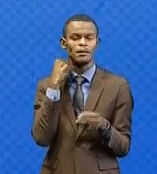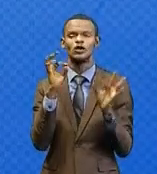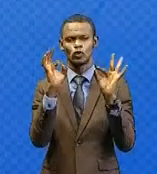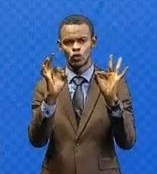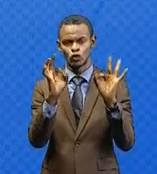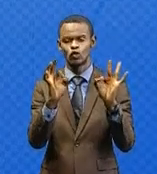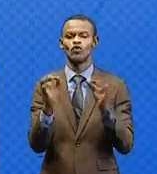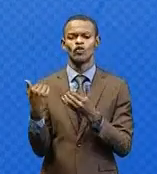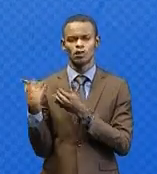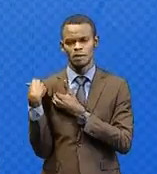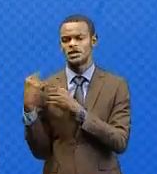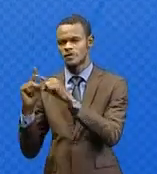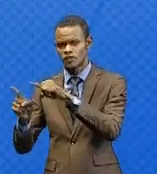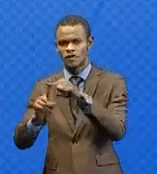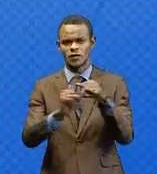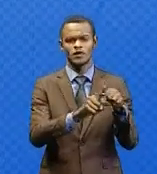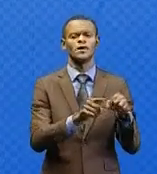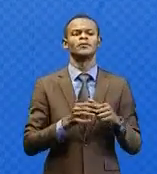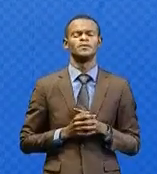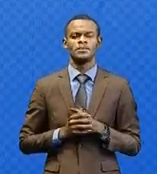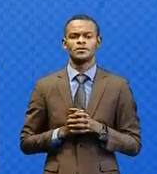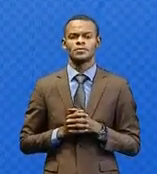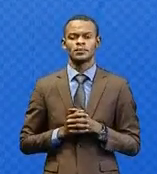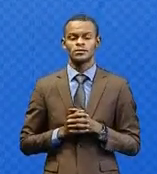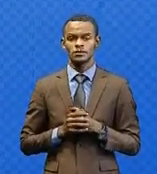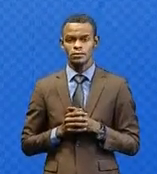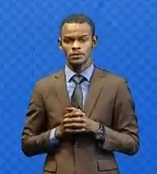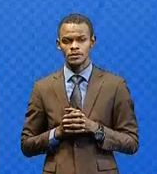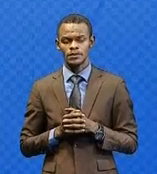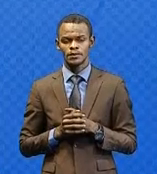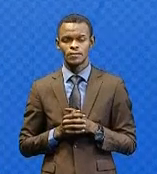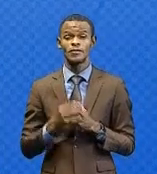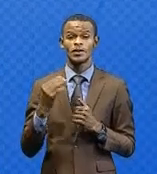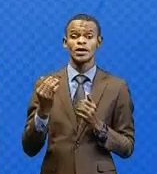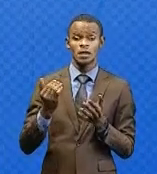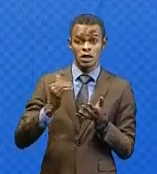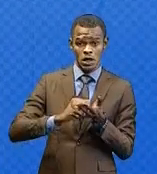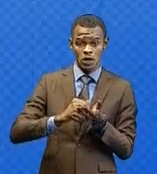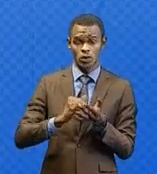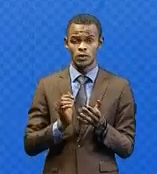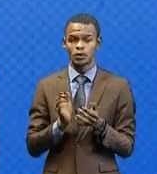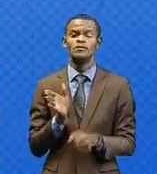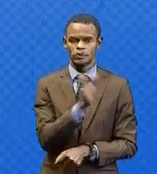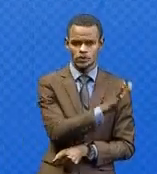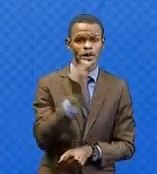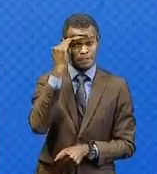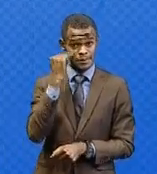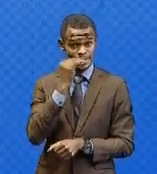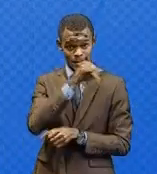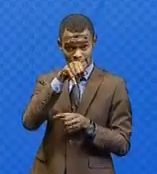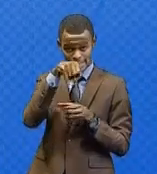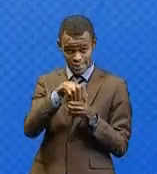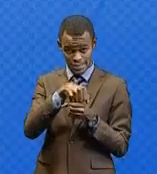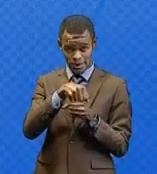chefs cliniques et médecins généraux. À son tour, le ministre de l'intégration régionale, pour clore